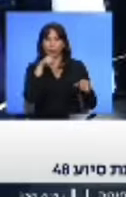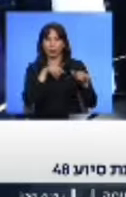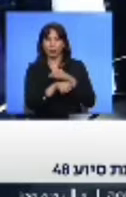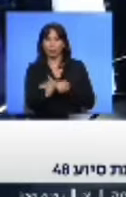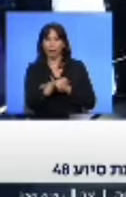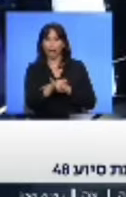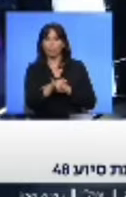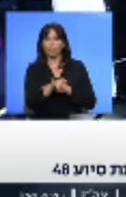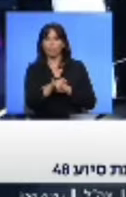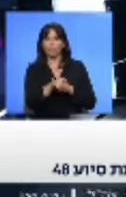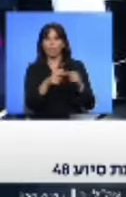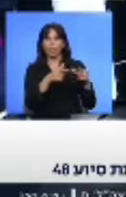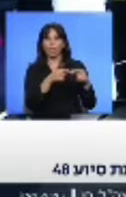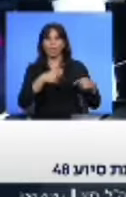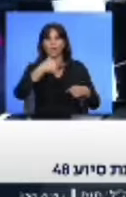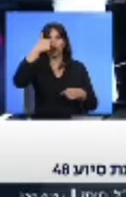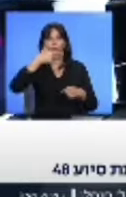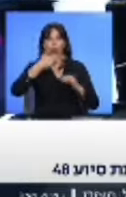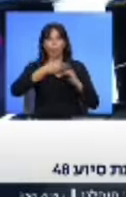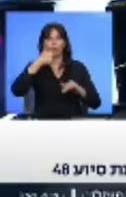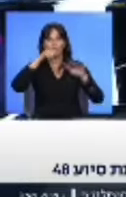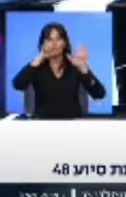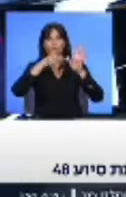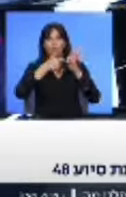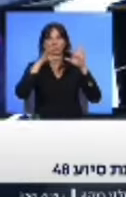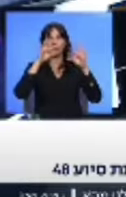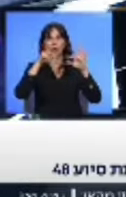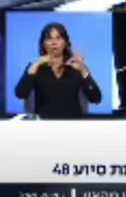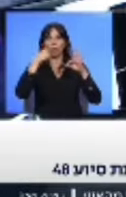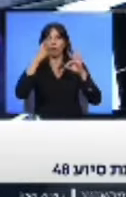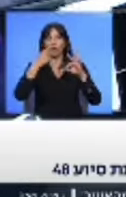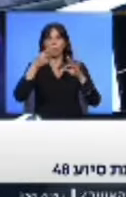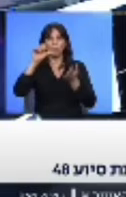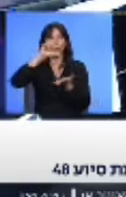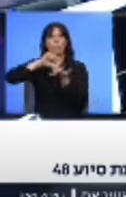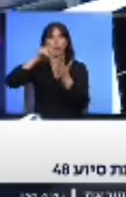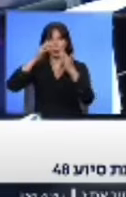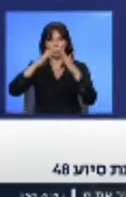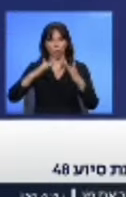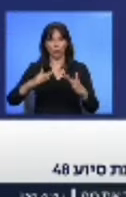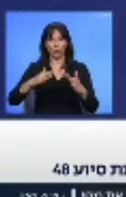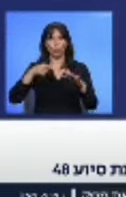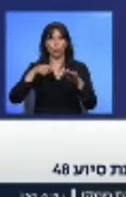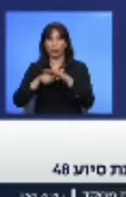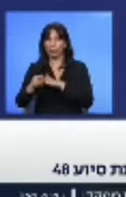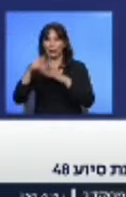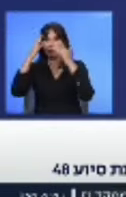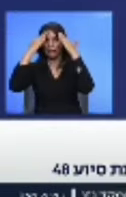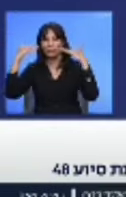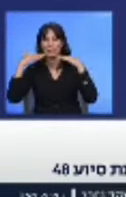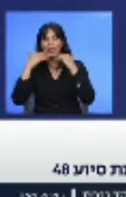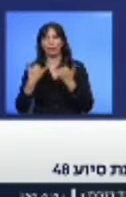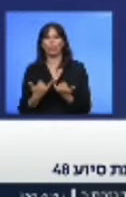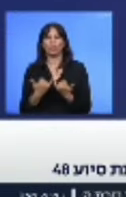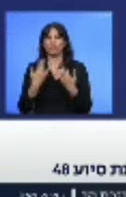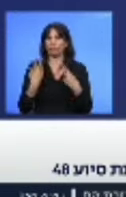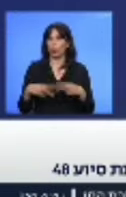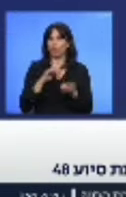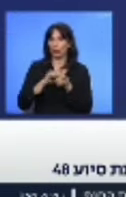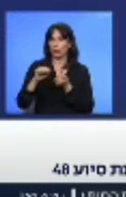7 באוקטובר, ואמר דברים איומים עלינו מביירות. עכשיו הוא נמלט למצרים, הוא פוחד שאולי יחסלו אותו.